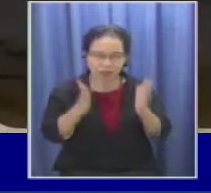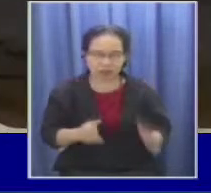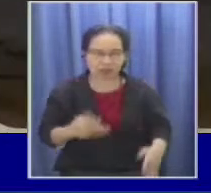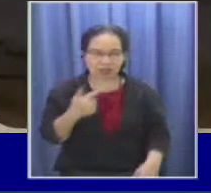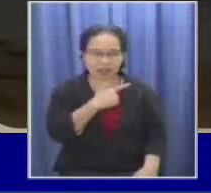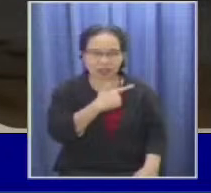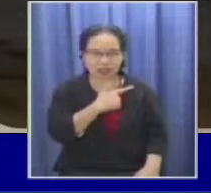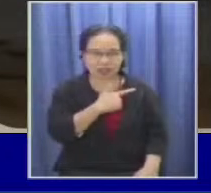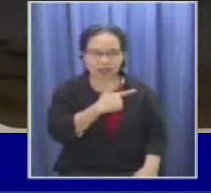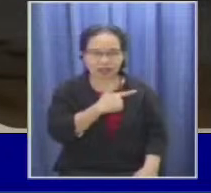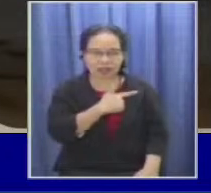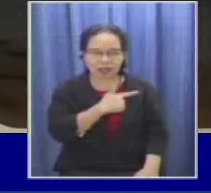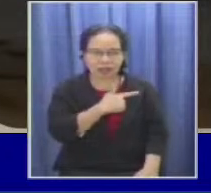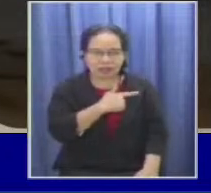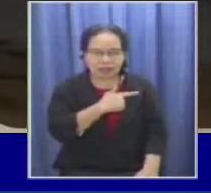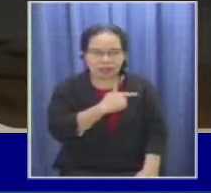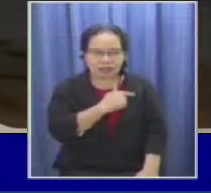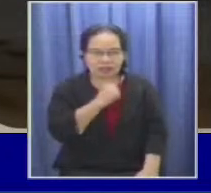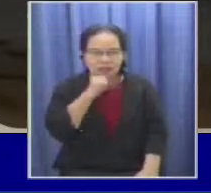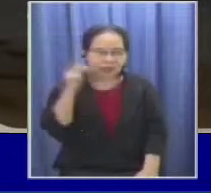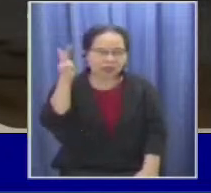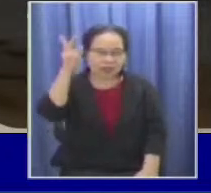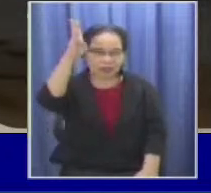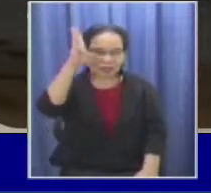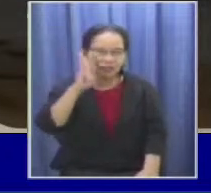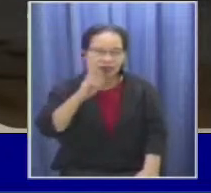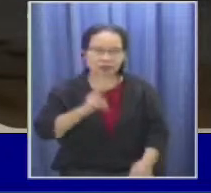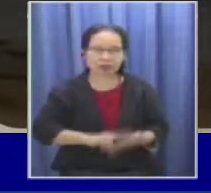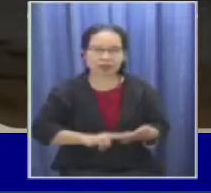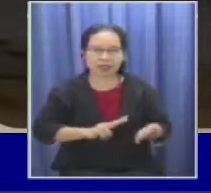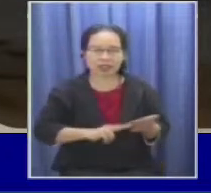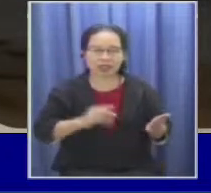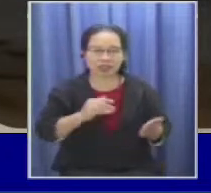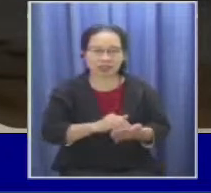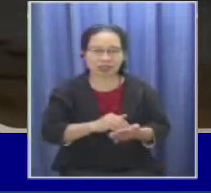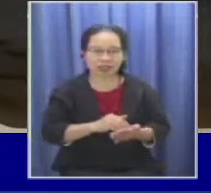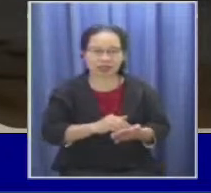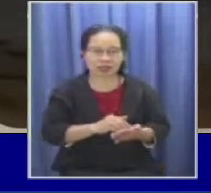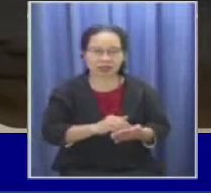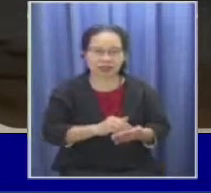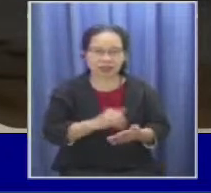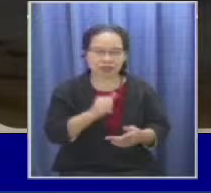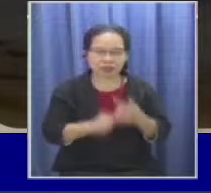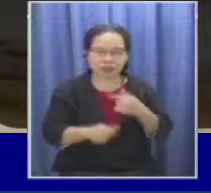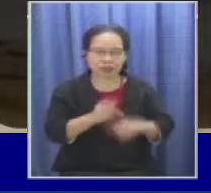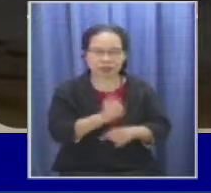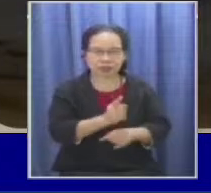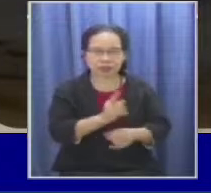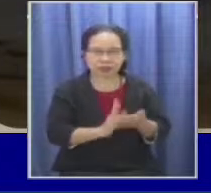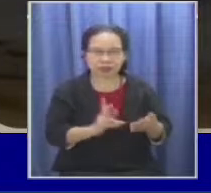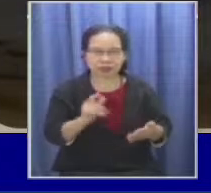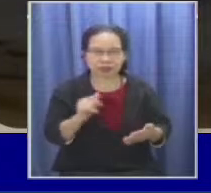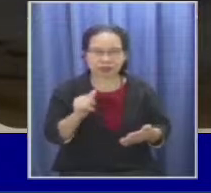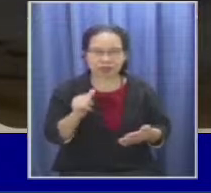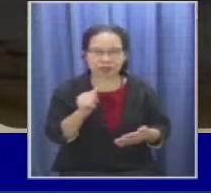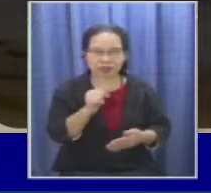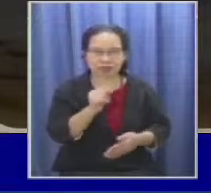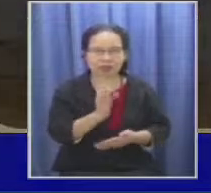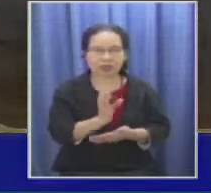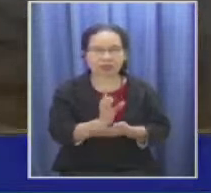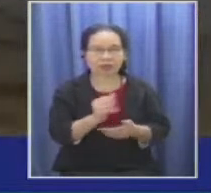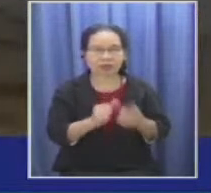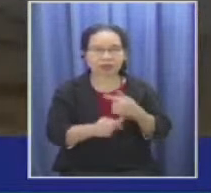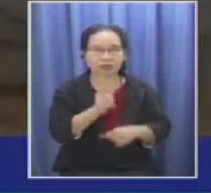ayo na sa wo no wakoma mu nte a wakoma no wano nyina nsa mane nko na efiri mu ba Onyankopɔn